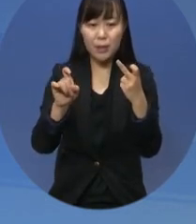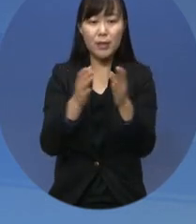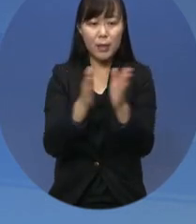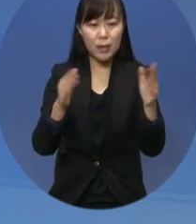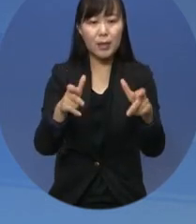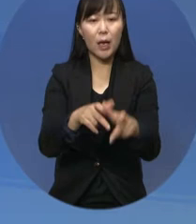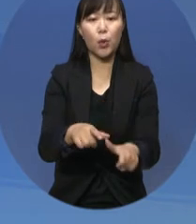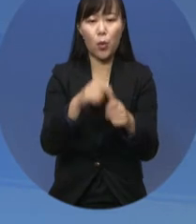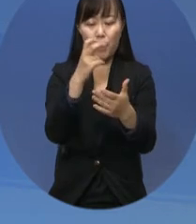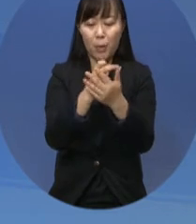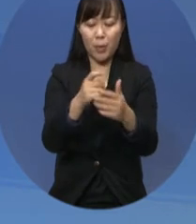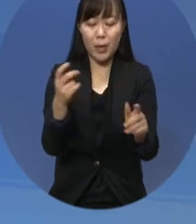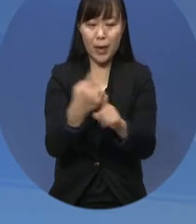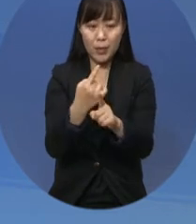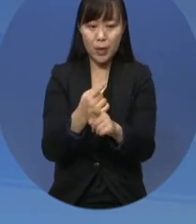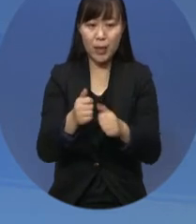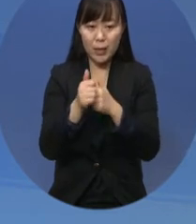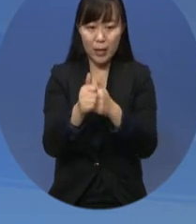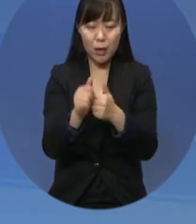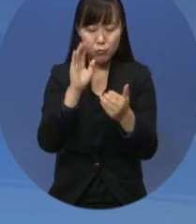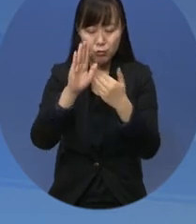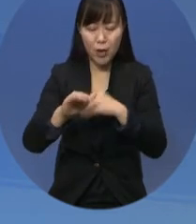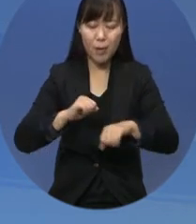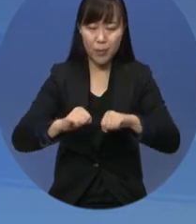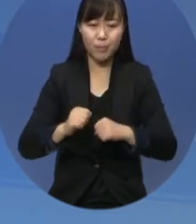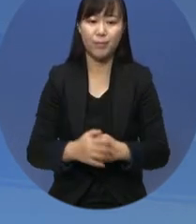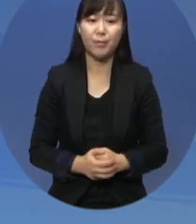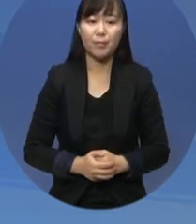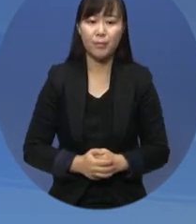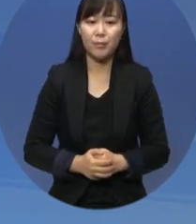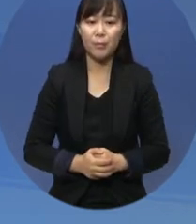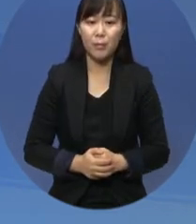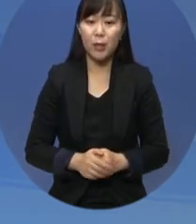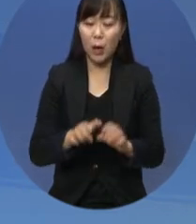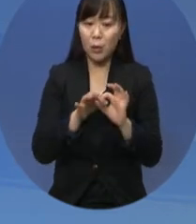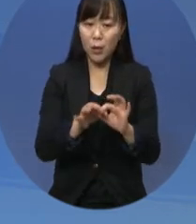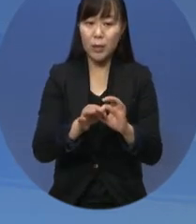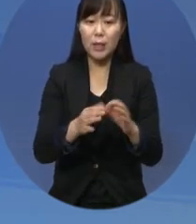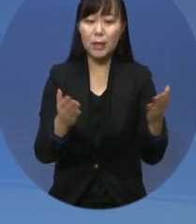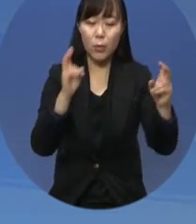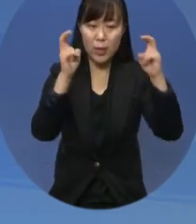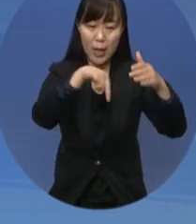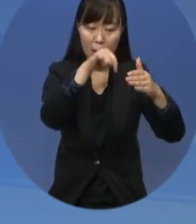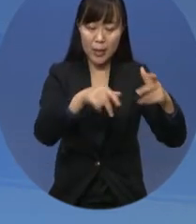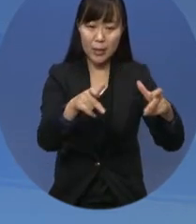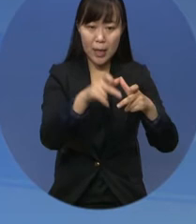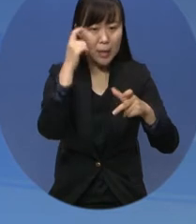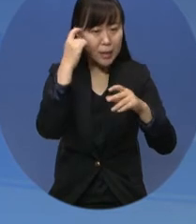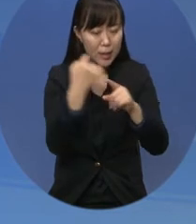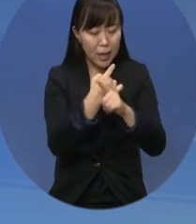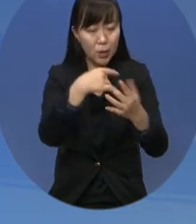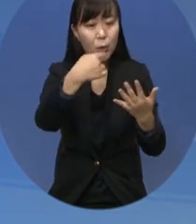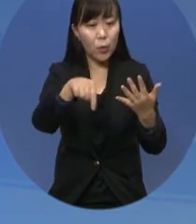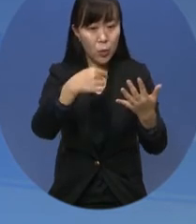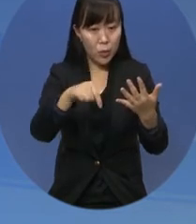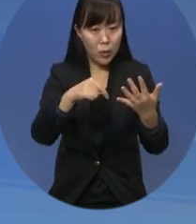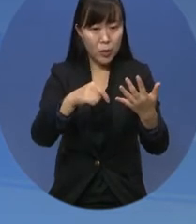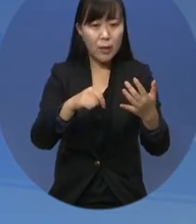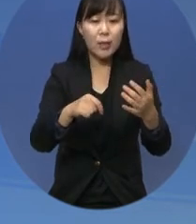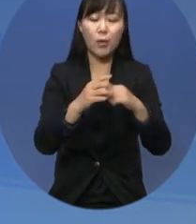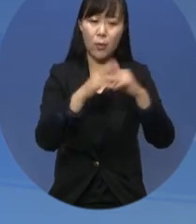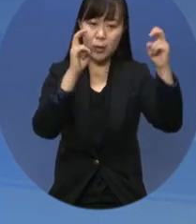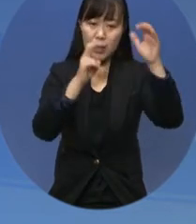장애인 고용법 개정에 따른 후속 조치입니다. 이를 통해 직장 내 장애인 인식 개선 교육을